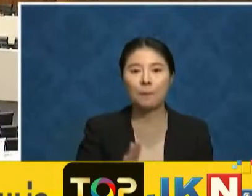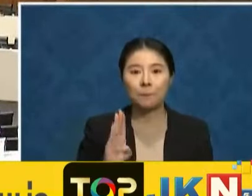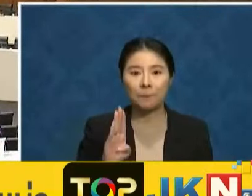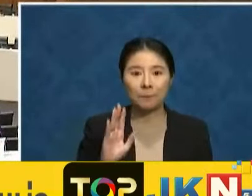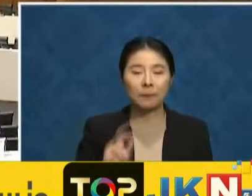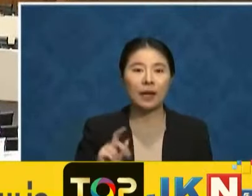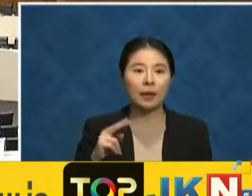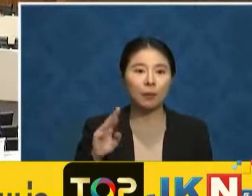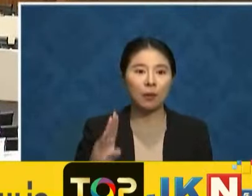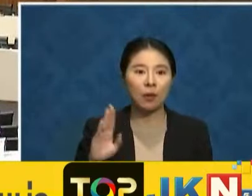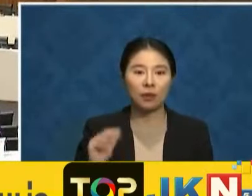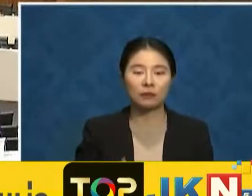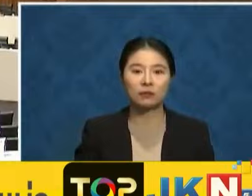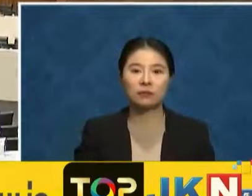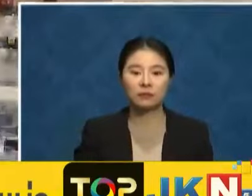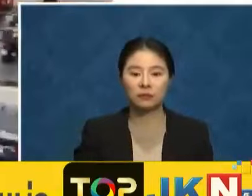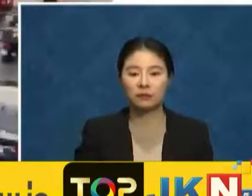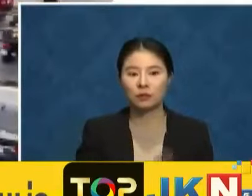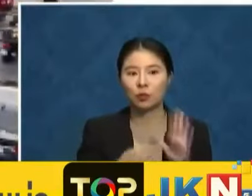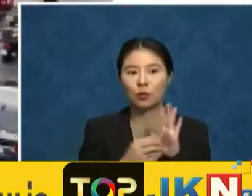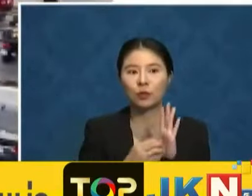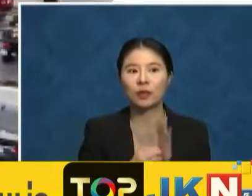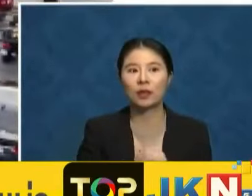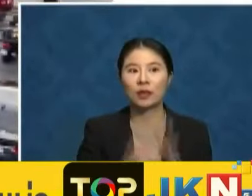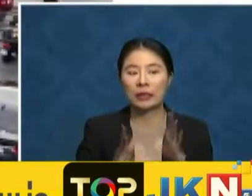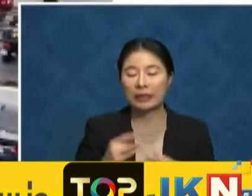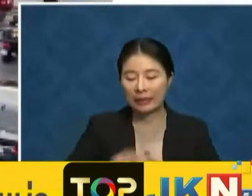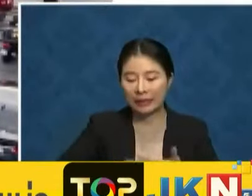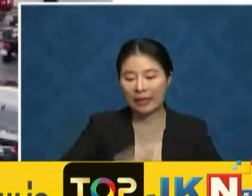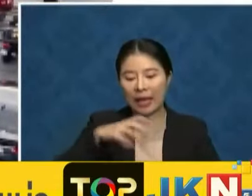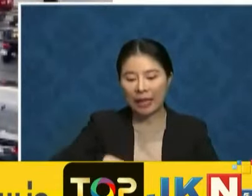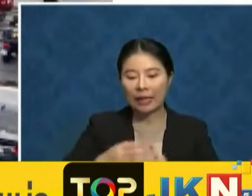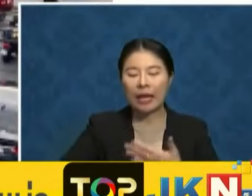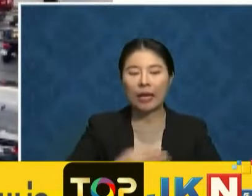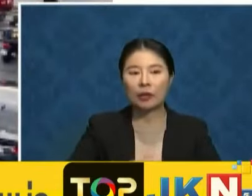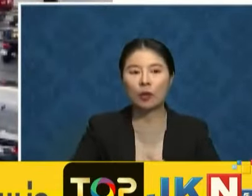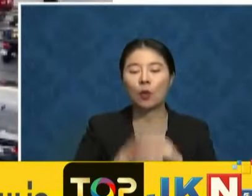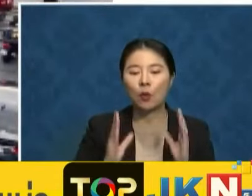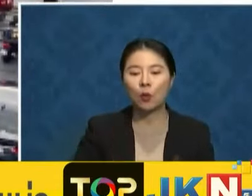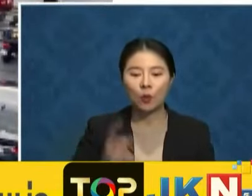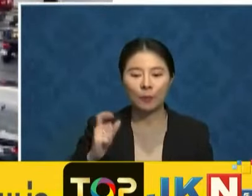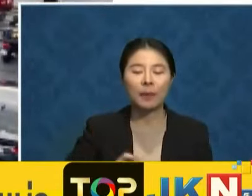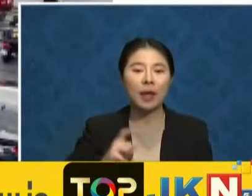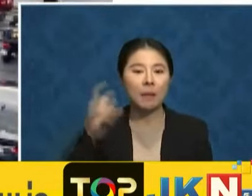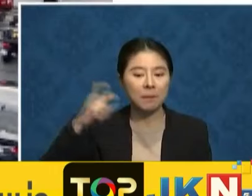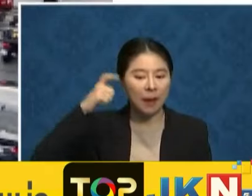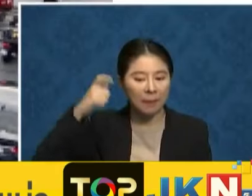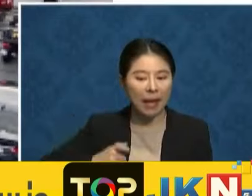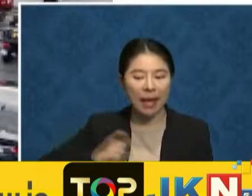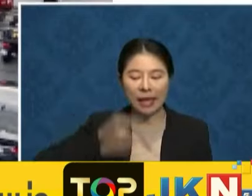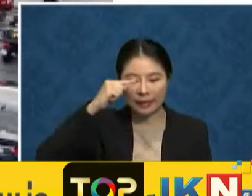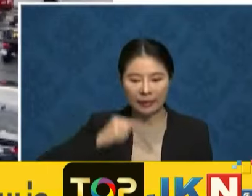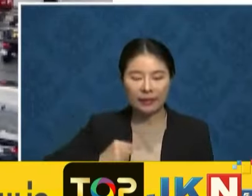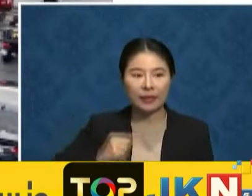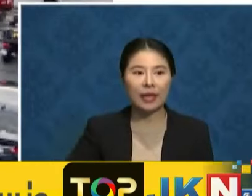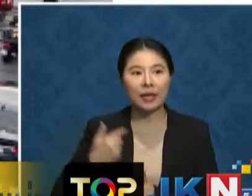รายเมื่อวานนี้ในสภาถึงปัญหาในพื้นที่ว่ามีแรงงานพม่านะมากเกิน